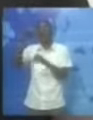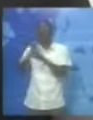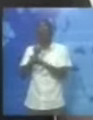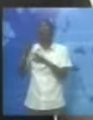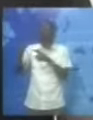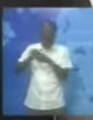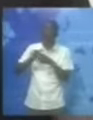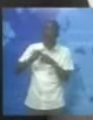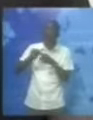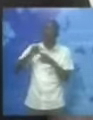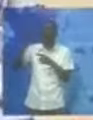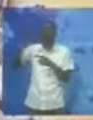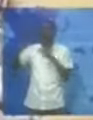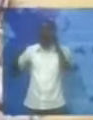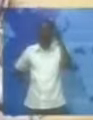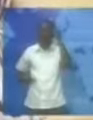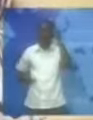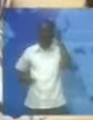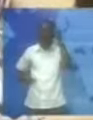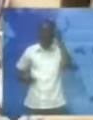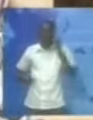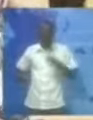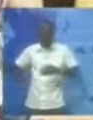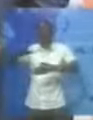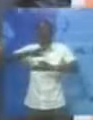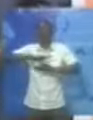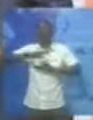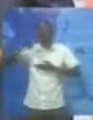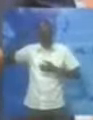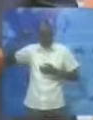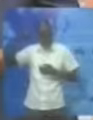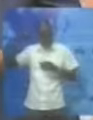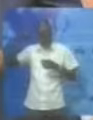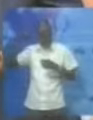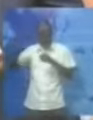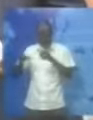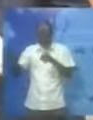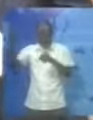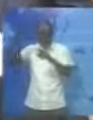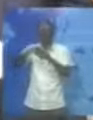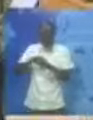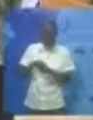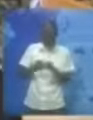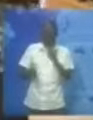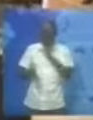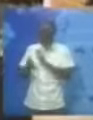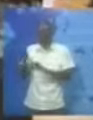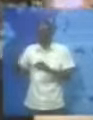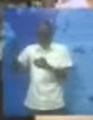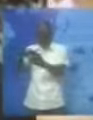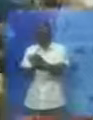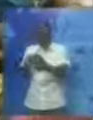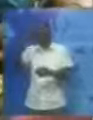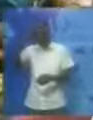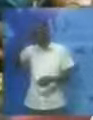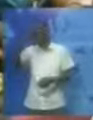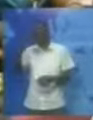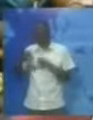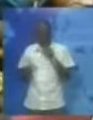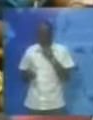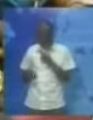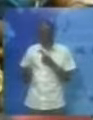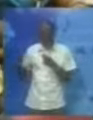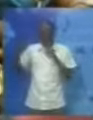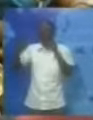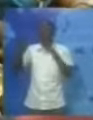pour les malades du paysan. Satisfaits si au sein des bénéficiaires qui repartent nourris de nouvelles connaissances, ils se disent aptes à